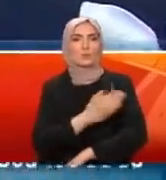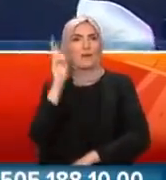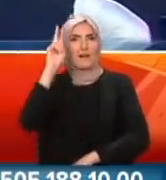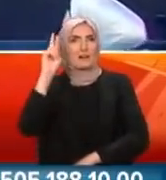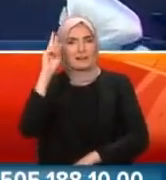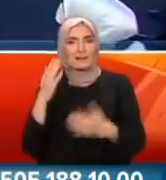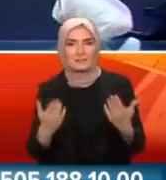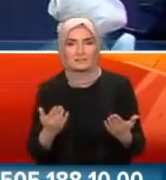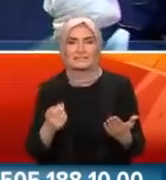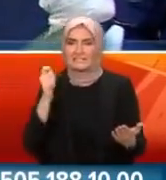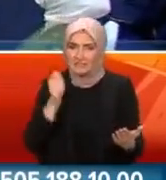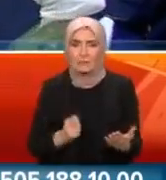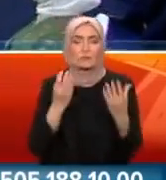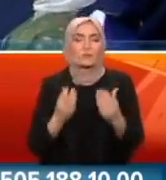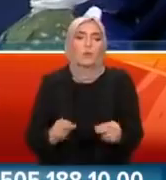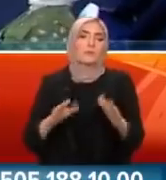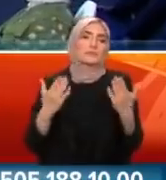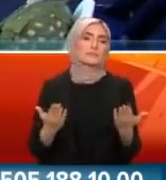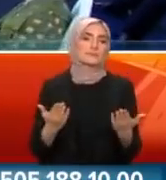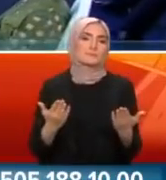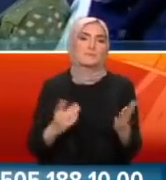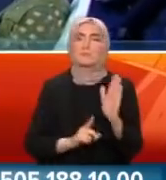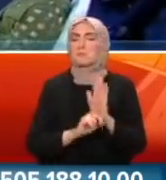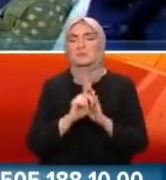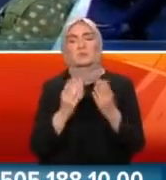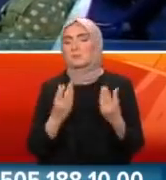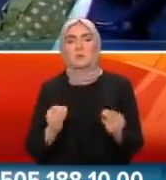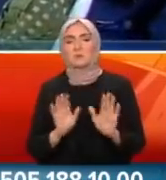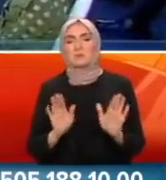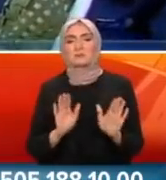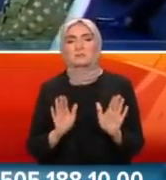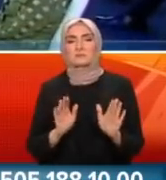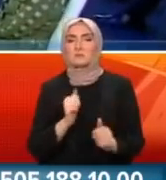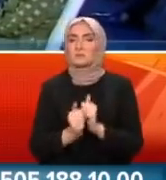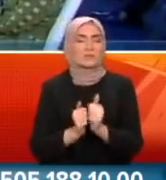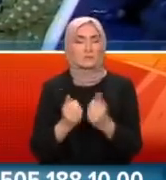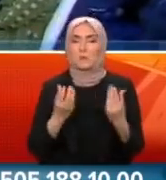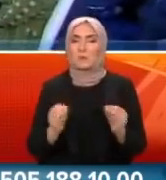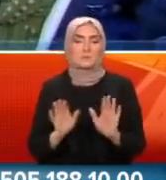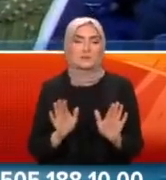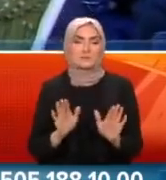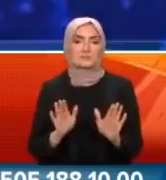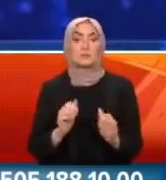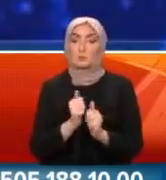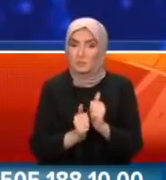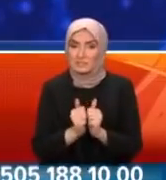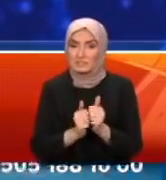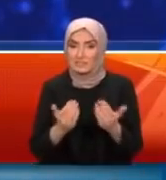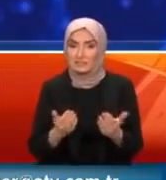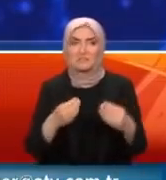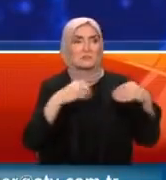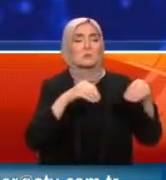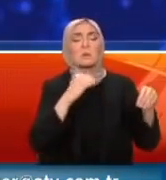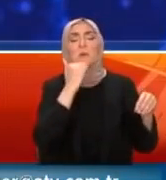türlü gerçeğe dönüşme miştir başaramayız bir süre temiz üretsek de